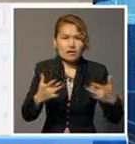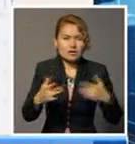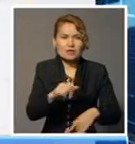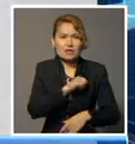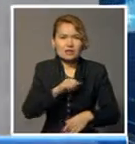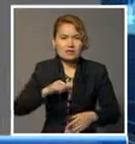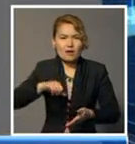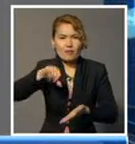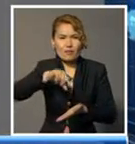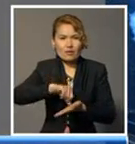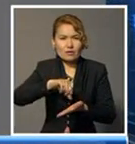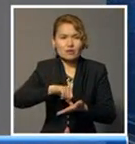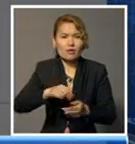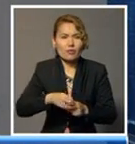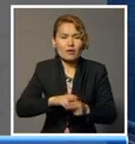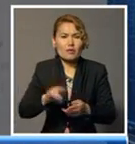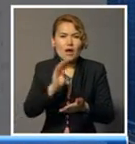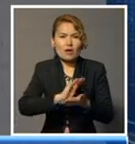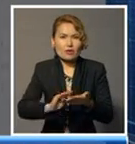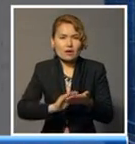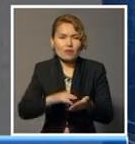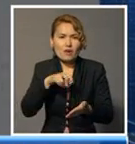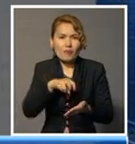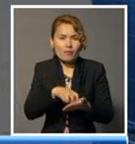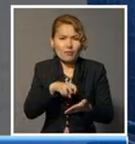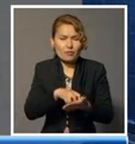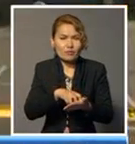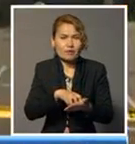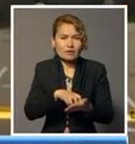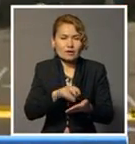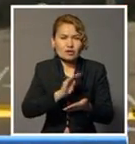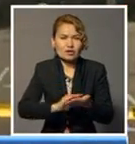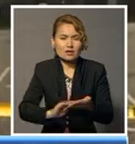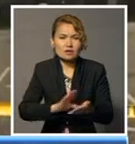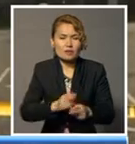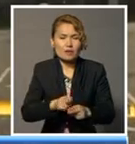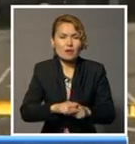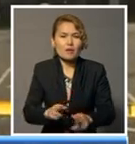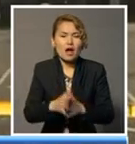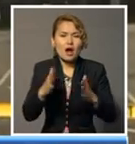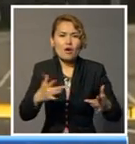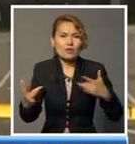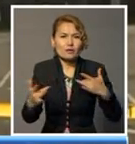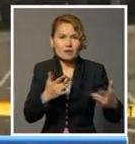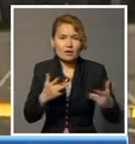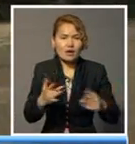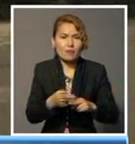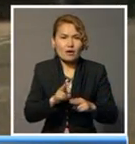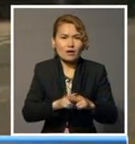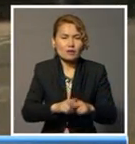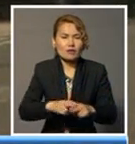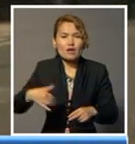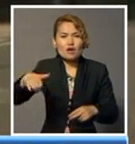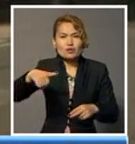парақшасында концертінде жасалған шабуылға байланысты қайғырып отырғанын жазды. Тағы бір айта кететіні, куәгерлердің сөзінше ауқымды шара алдында ешкім олардың